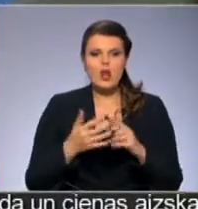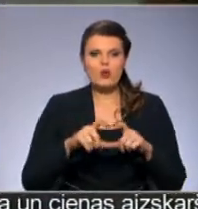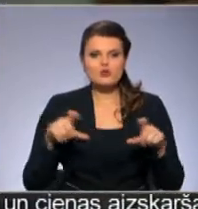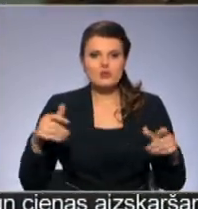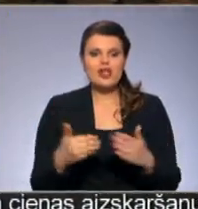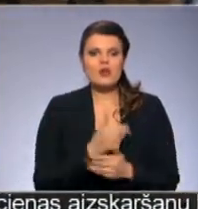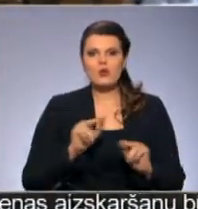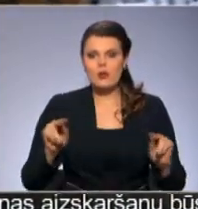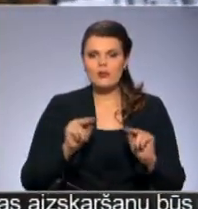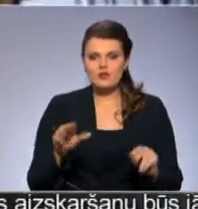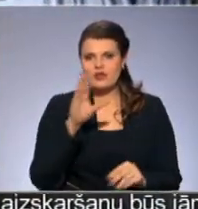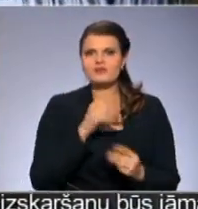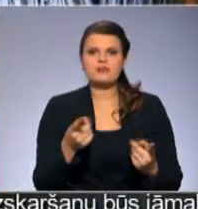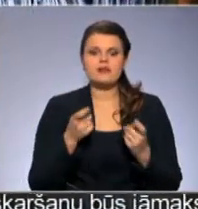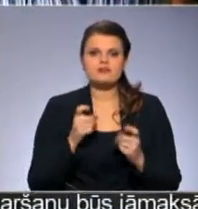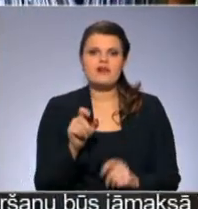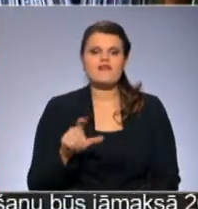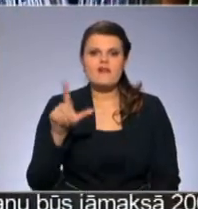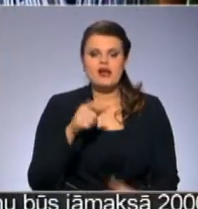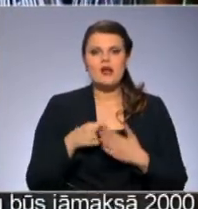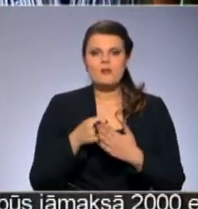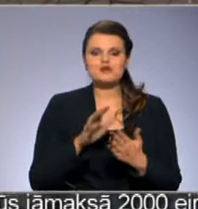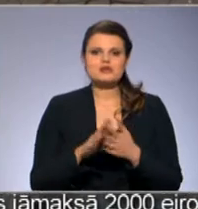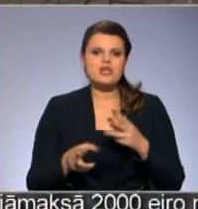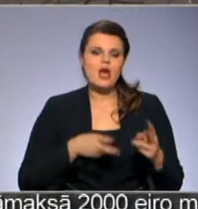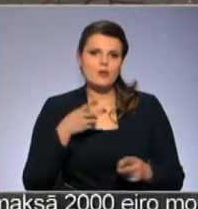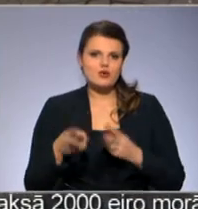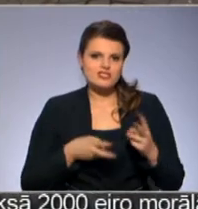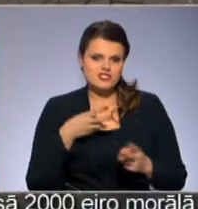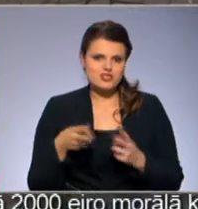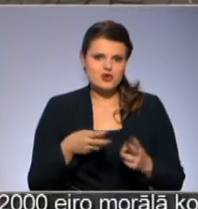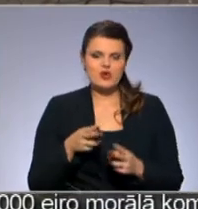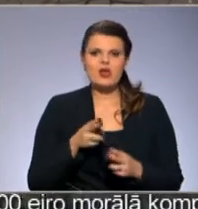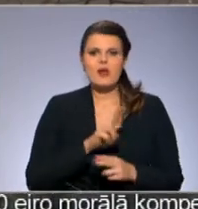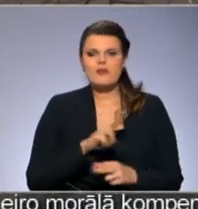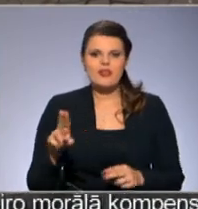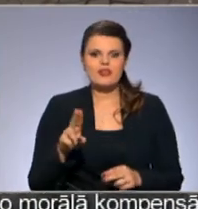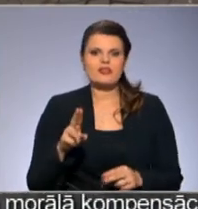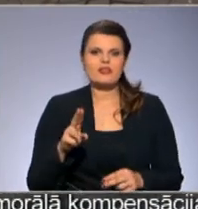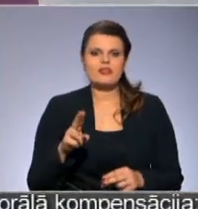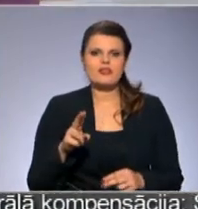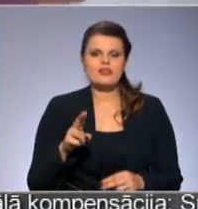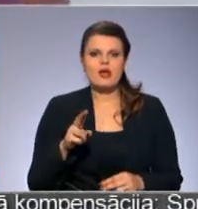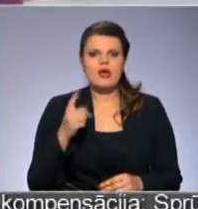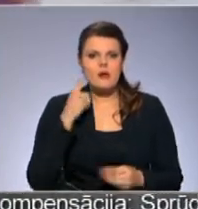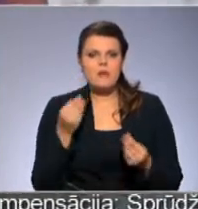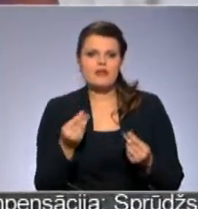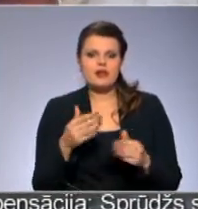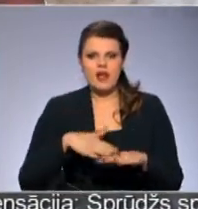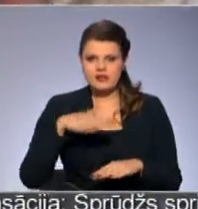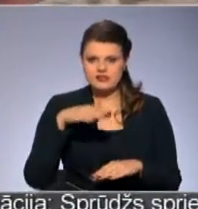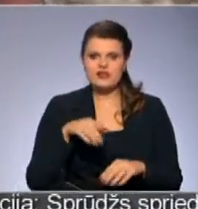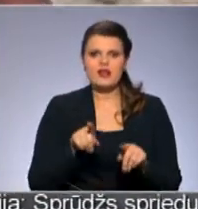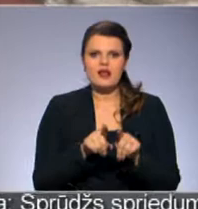jaunos pedagogus iespējams piesaistīt vairāk balstoties uz emocionāliem, neracionāliem apsvērumiem. Arī viņu Vestienā